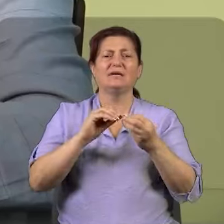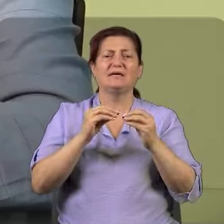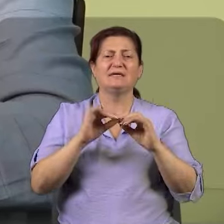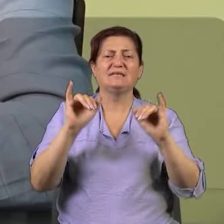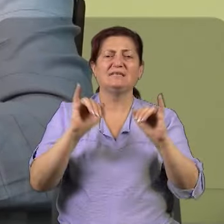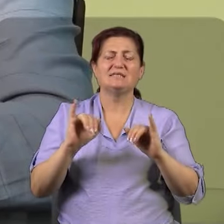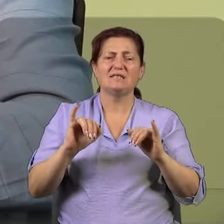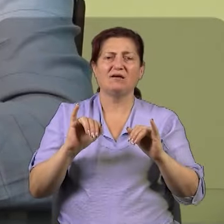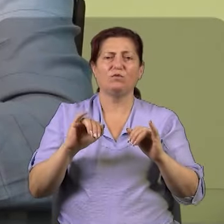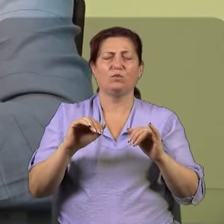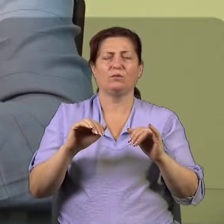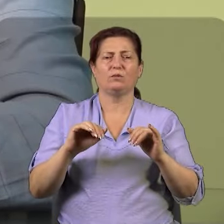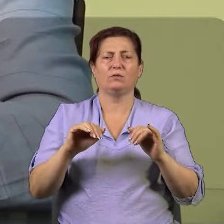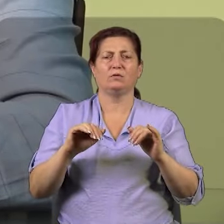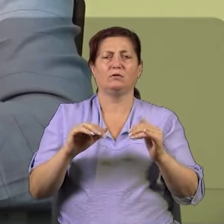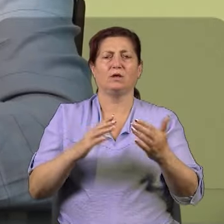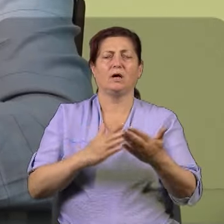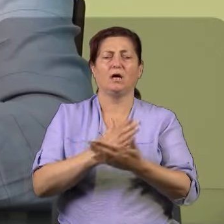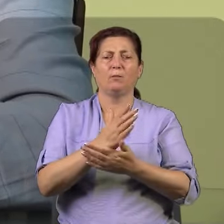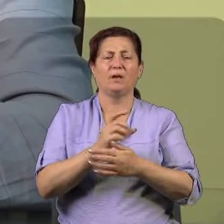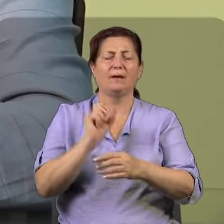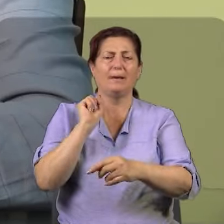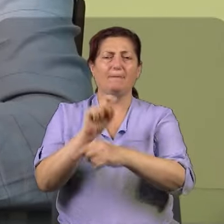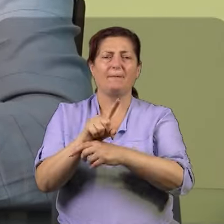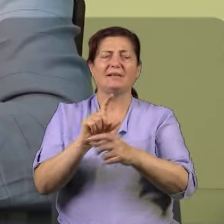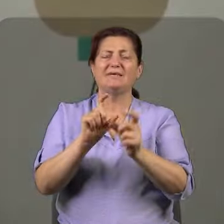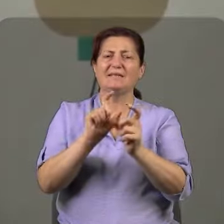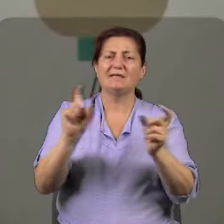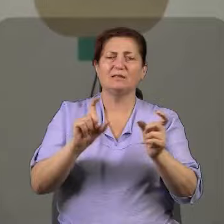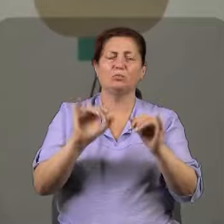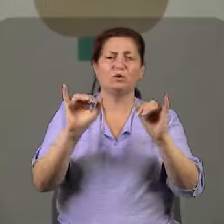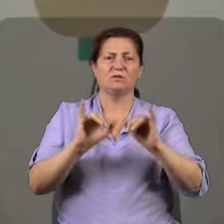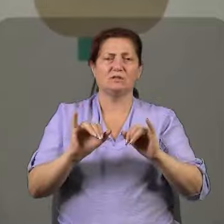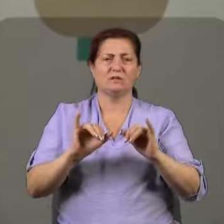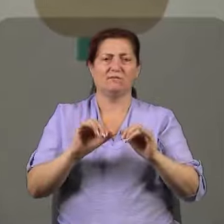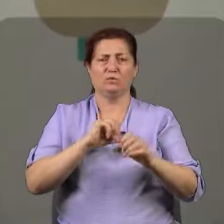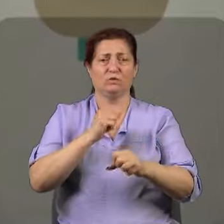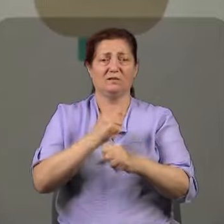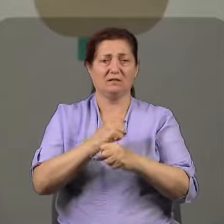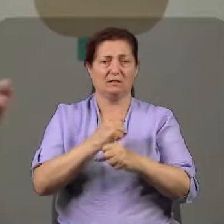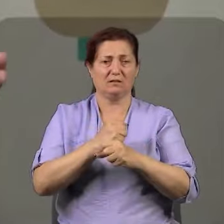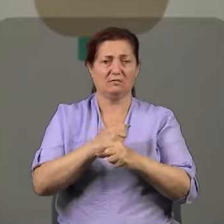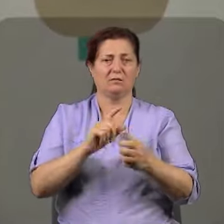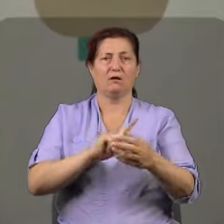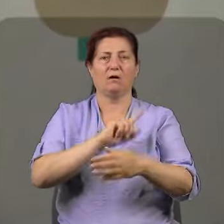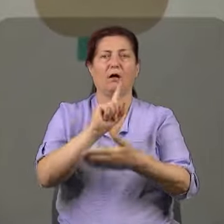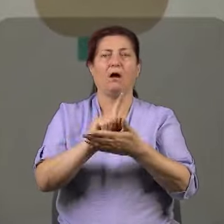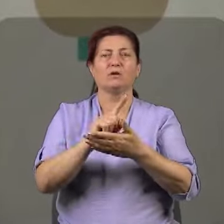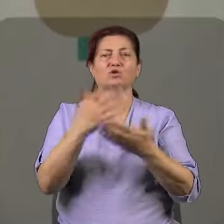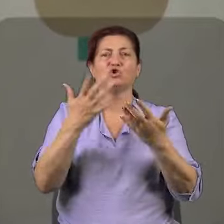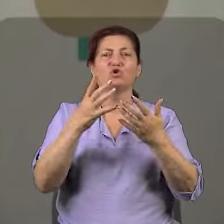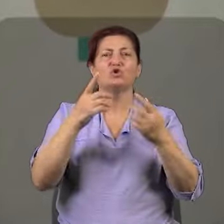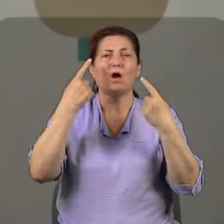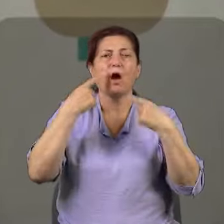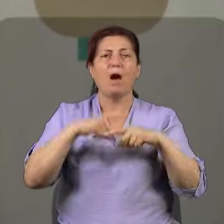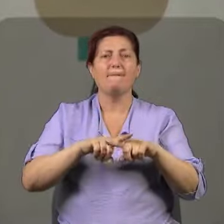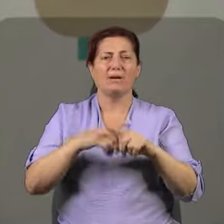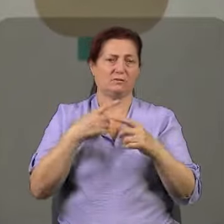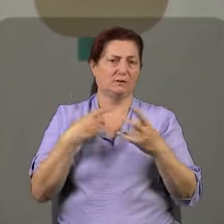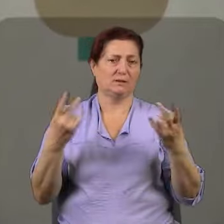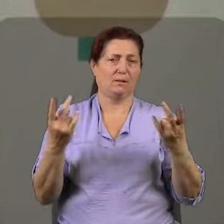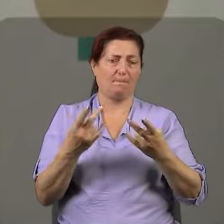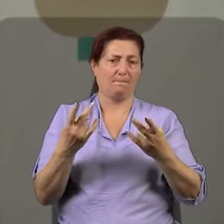համակարգը ձևավորելը, պատվերի ոնց որ ձևավորման համակարգը ստեղծելը, հարց կառաջանալ, իսկ ինչ համալսարաններ են մեզ պետք, հա,